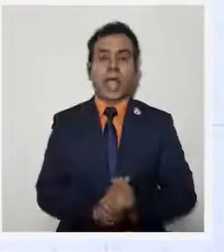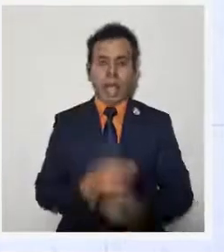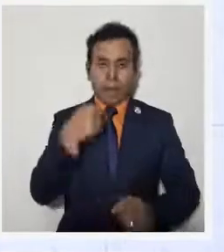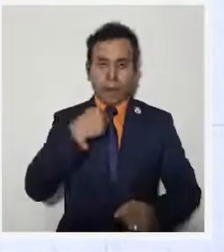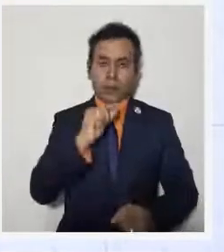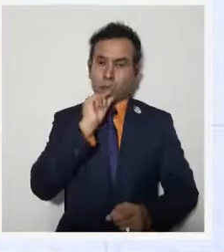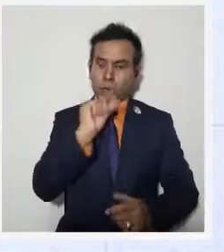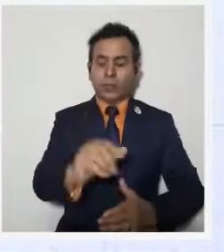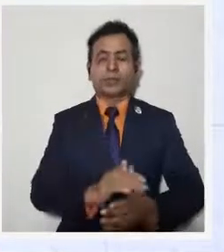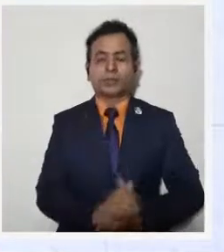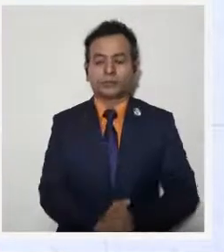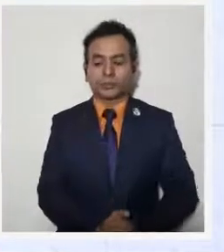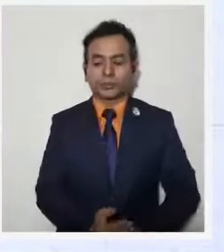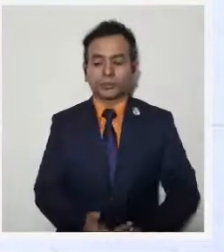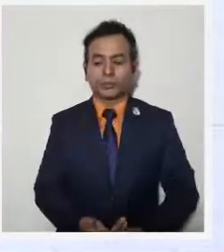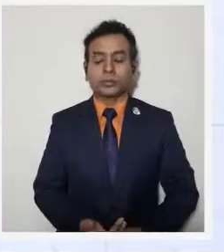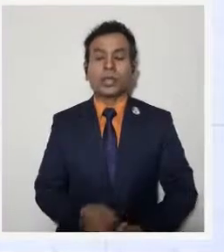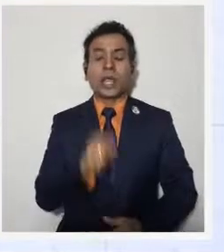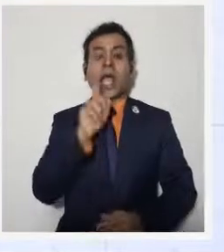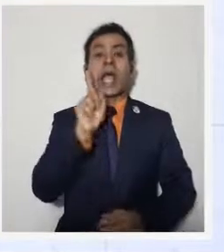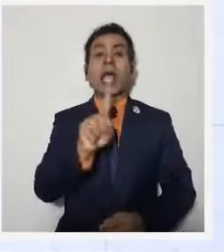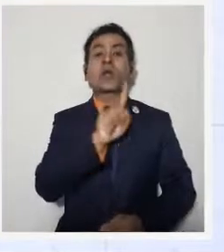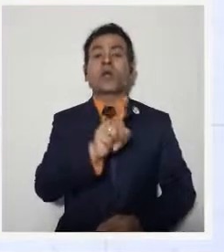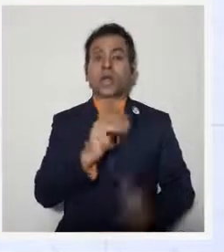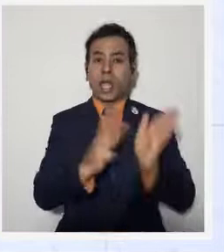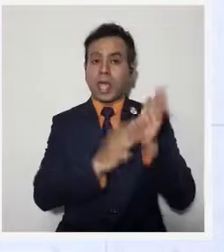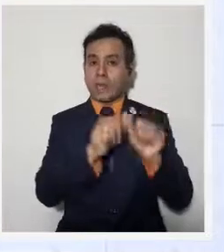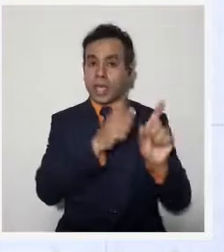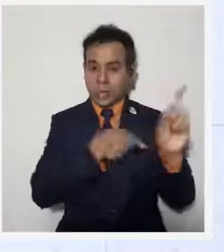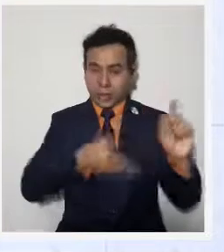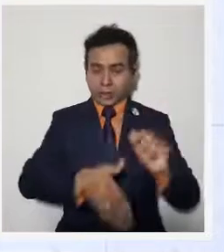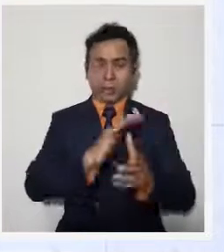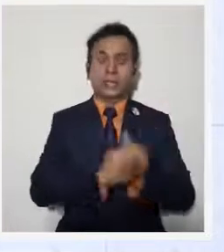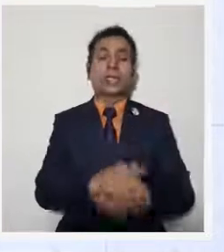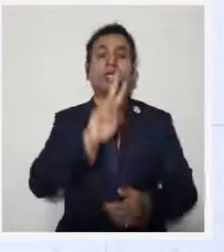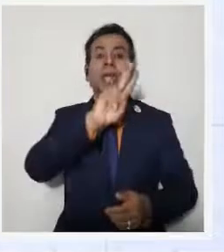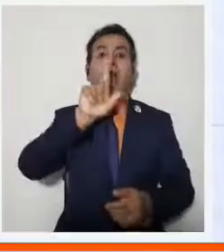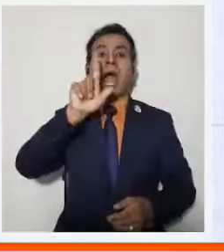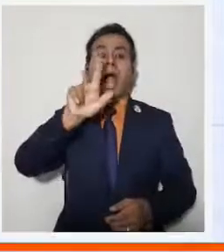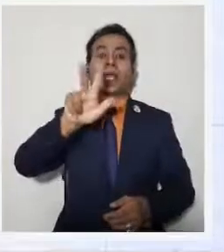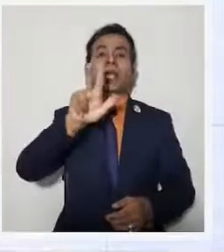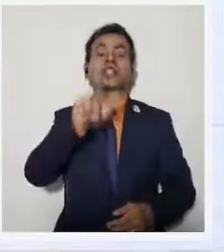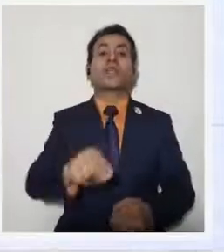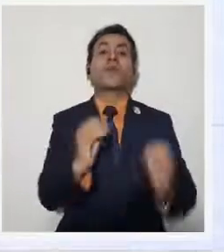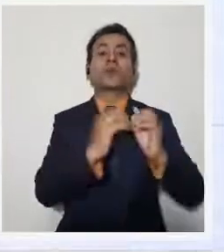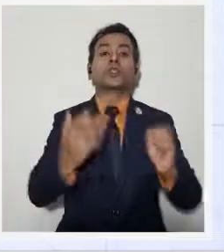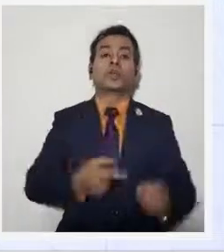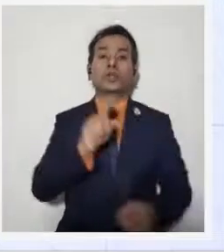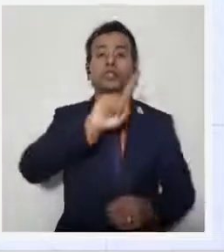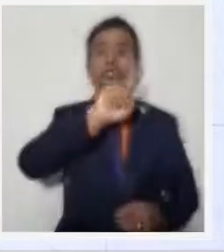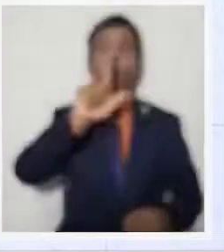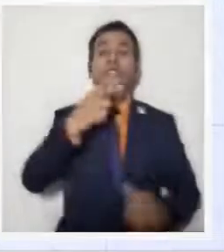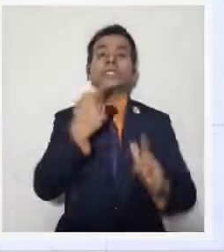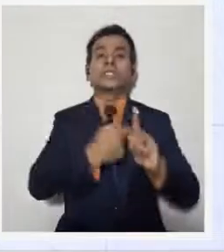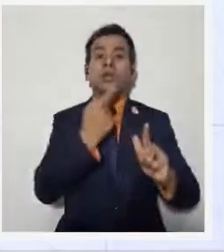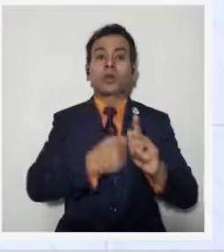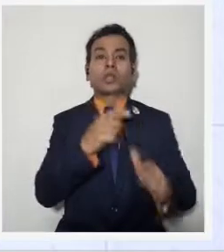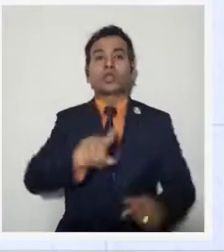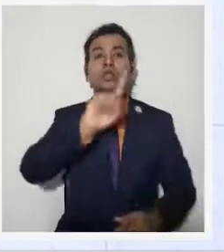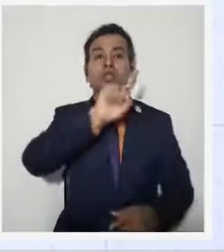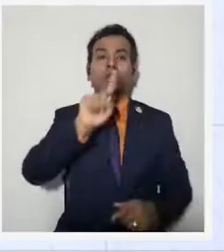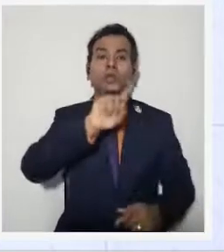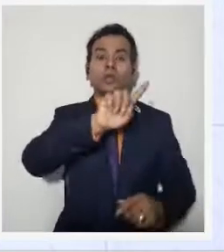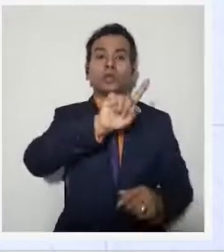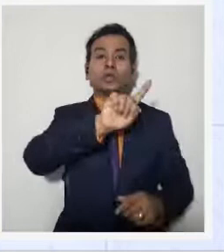কোভিড-19 মোকাবেলায়। সবার প্রতি অনেক কৃতজ্ঞতা এবং ধন্যবাদ। আমি এখন আসবো আমাদের 11ই মে,